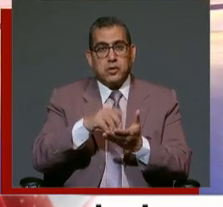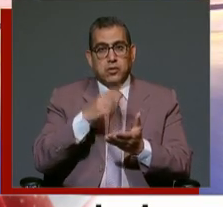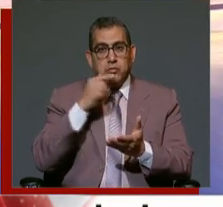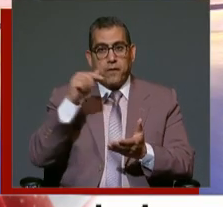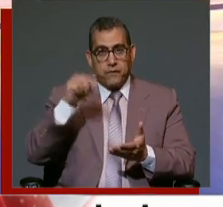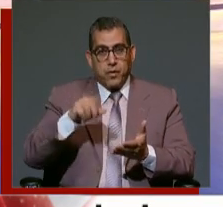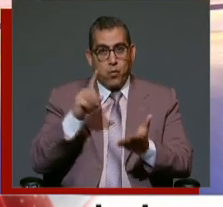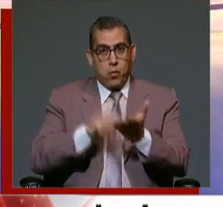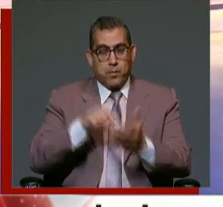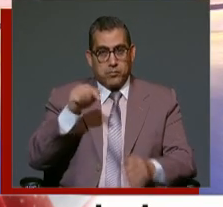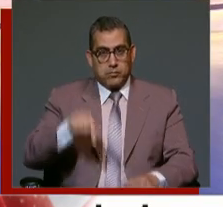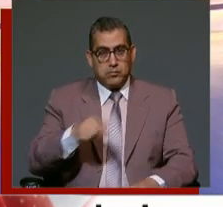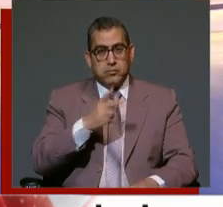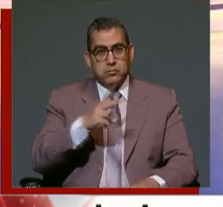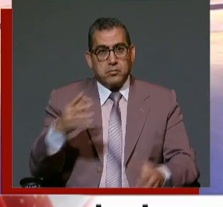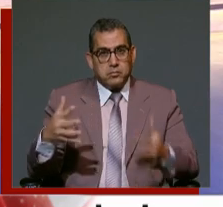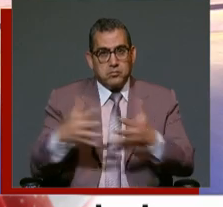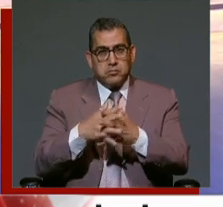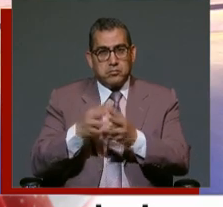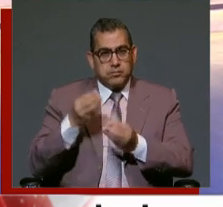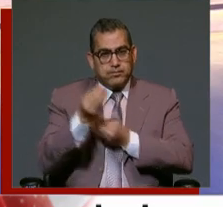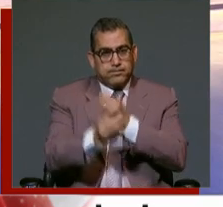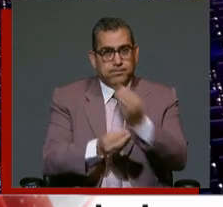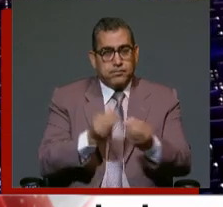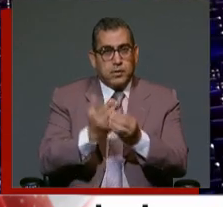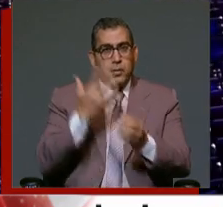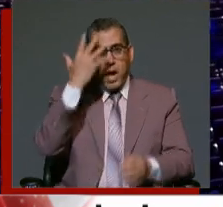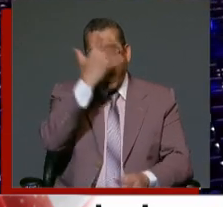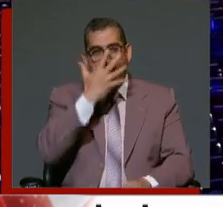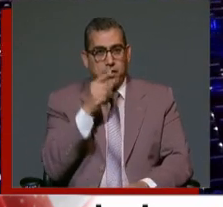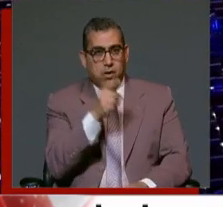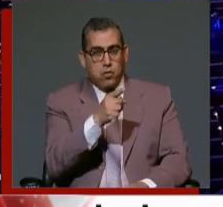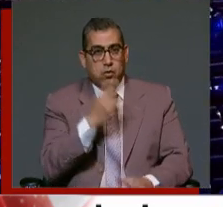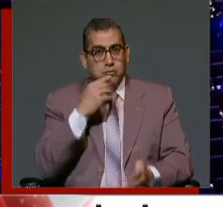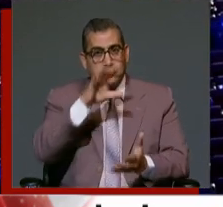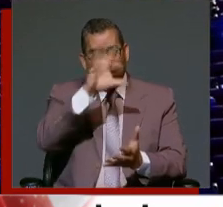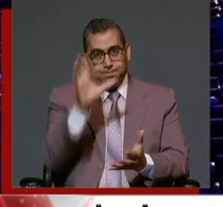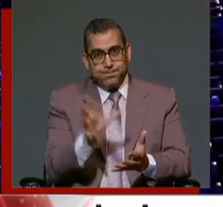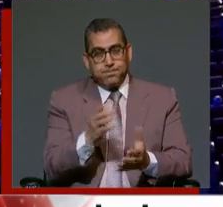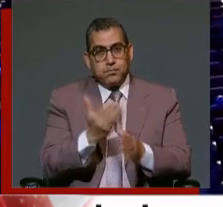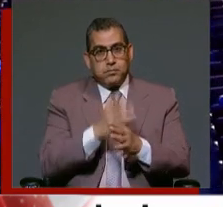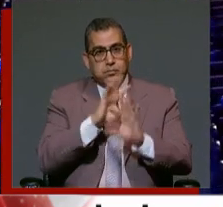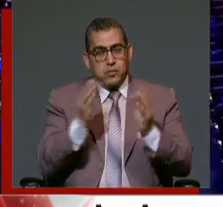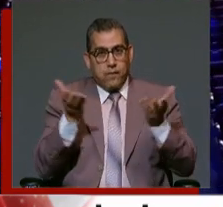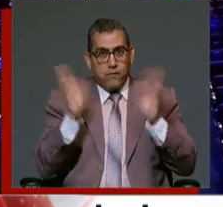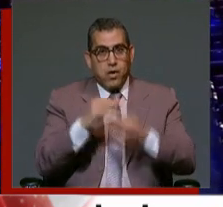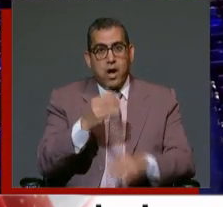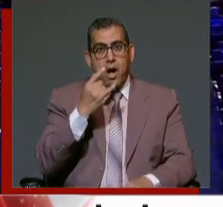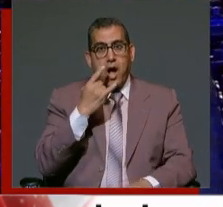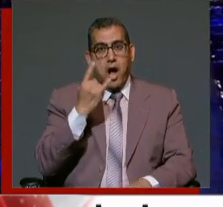أن يتم ضخه لصالح القارة الإفريقية وبشكل فوري يقدر بنحو